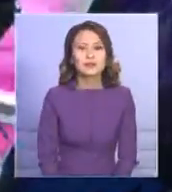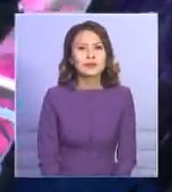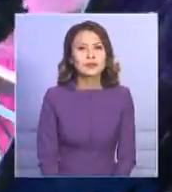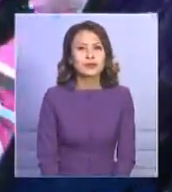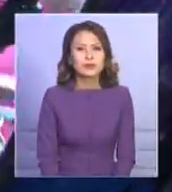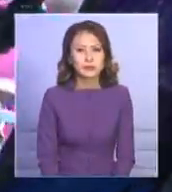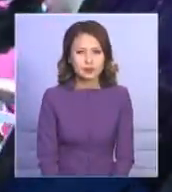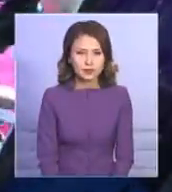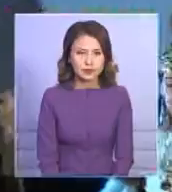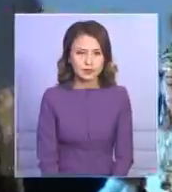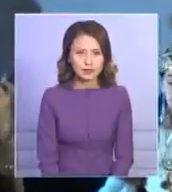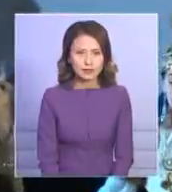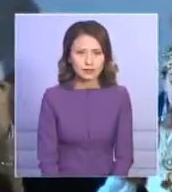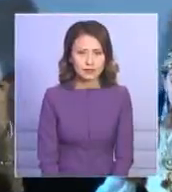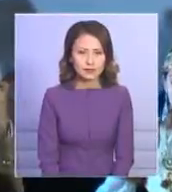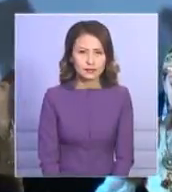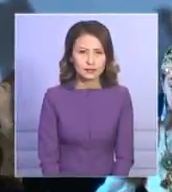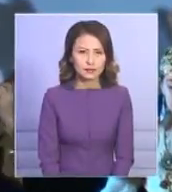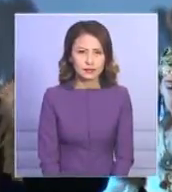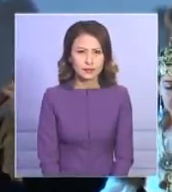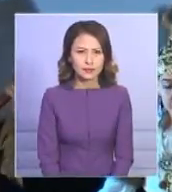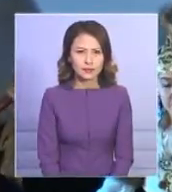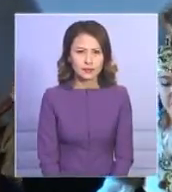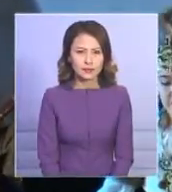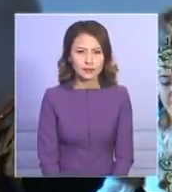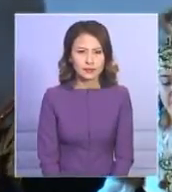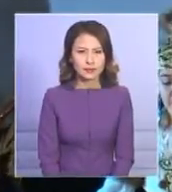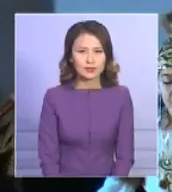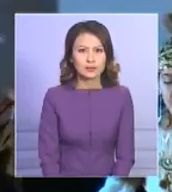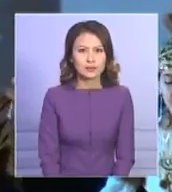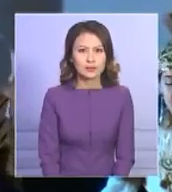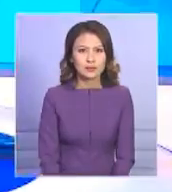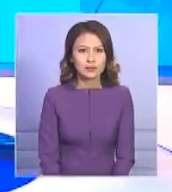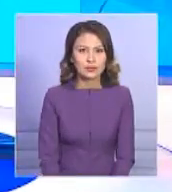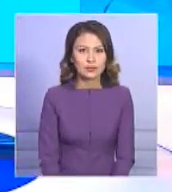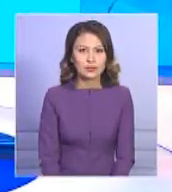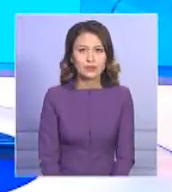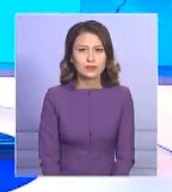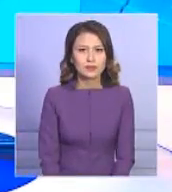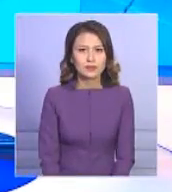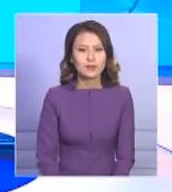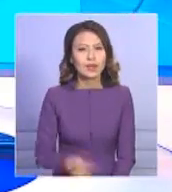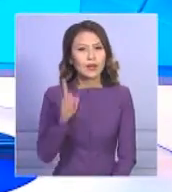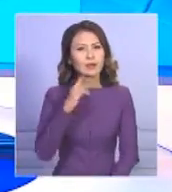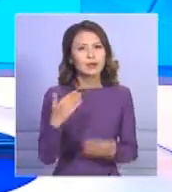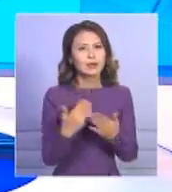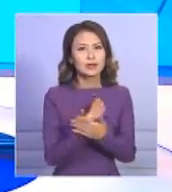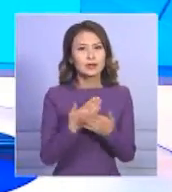Эрнст, Жомарт Ахметов, хабар 24, Франция.